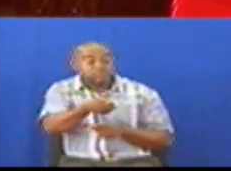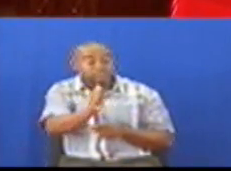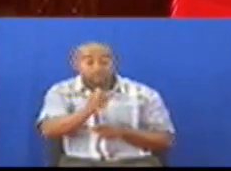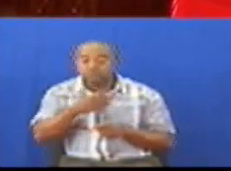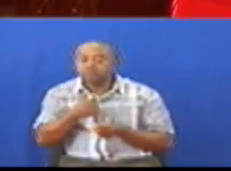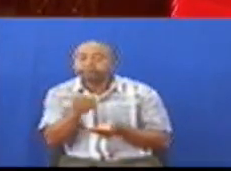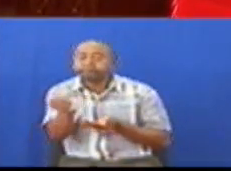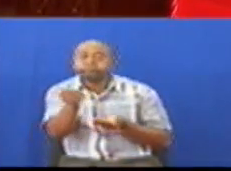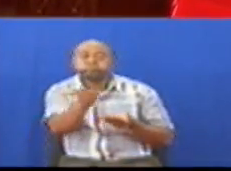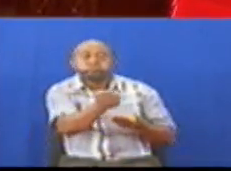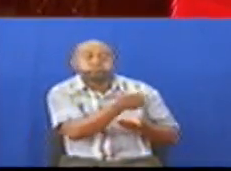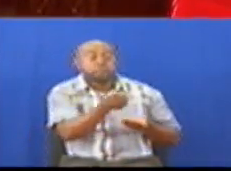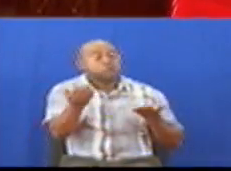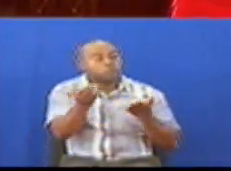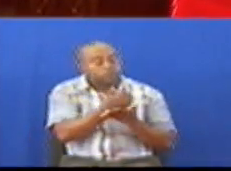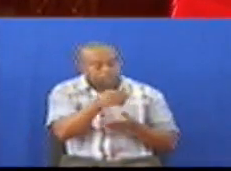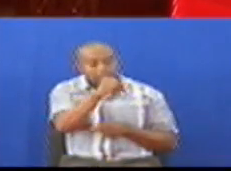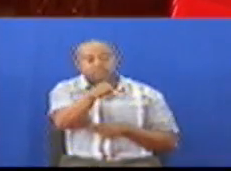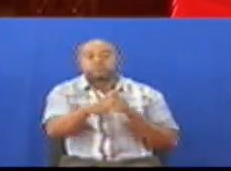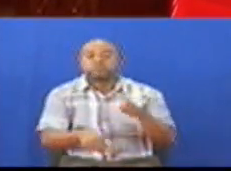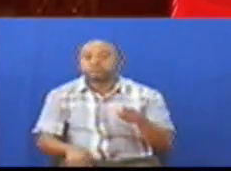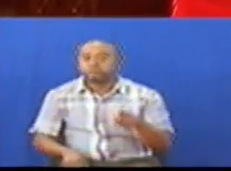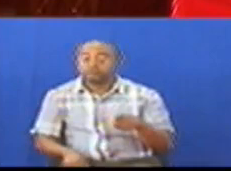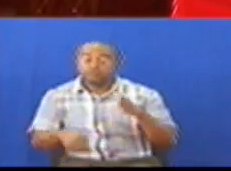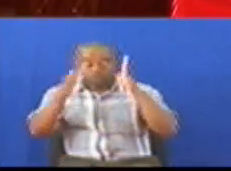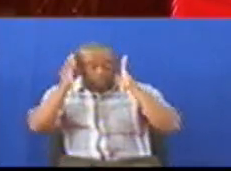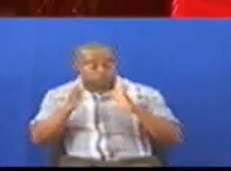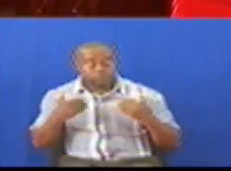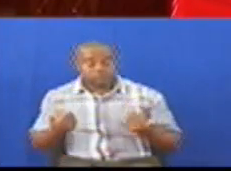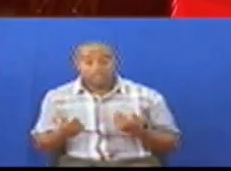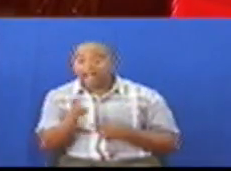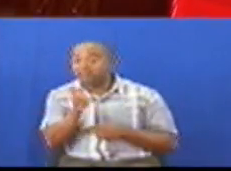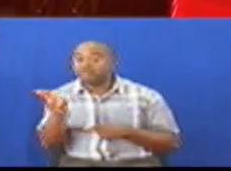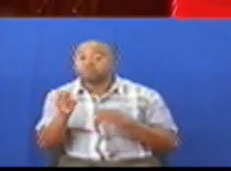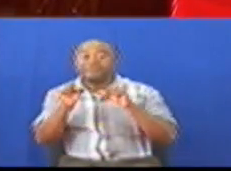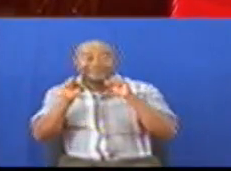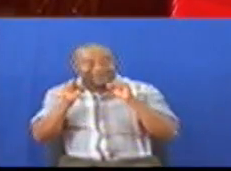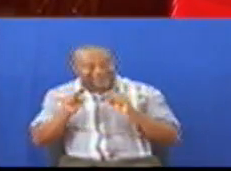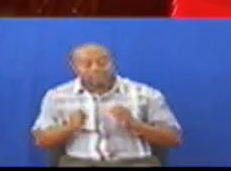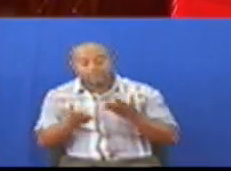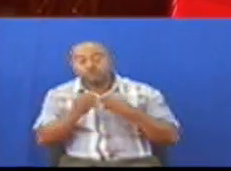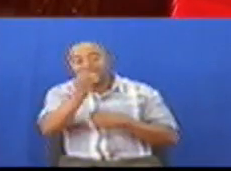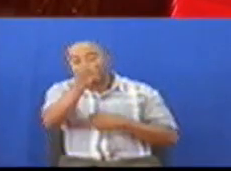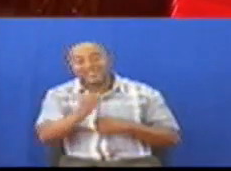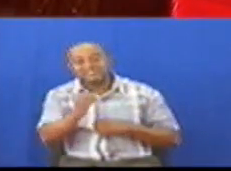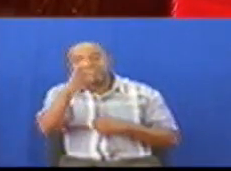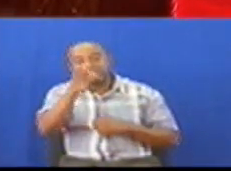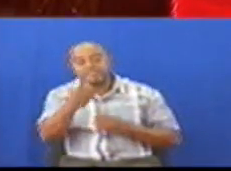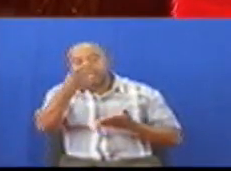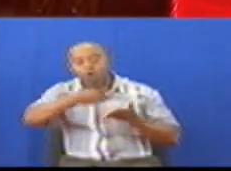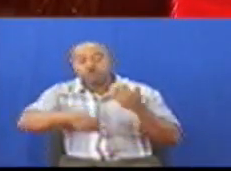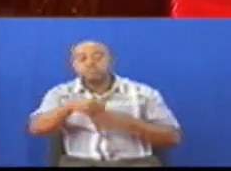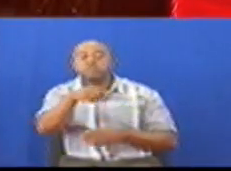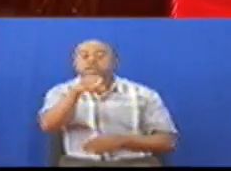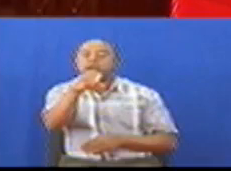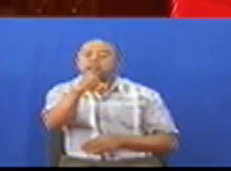ikushindwa kabisa kutoa huduma za msingi kwa wananchi wake. Mheshimiwa Naibu Spika, halmashauri zinatakiwa kuchukua 30% ya kodi ya ardhi. Hivyo inapotokea